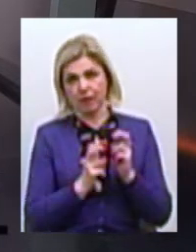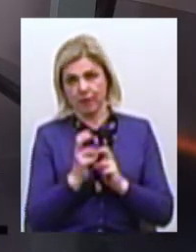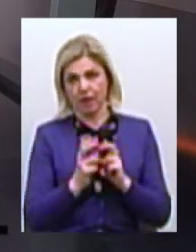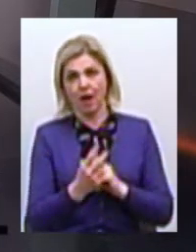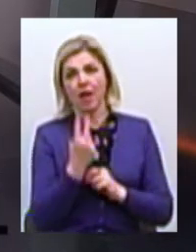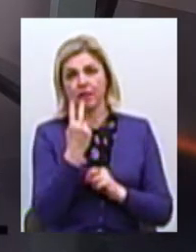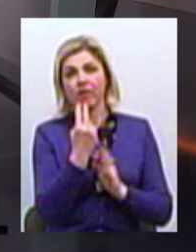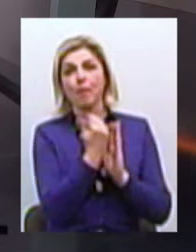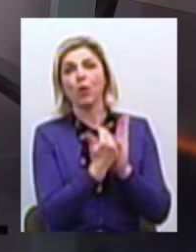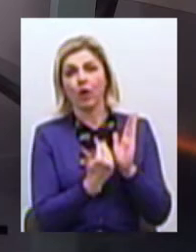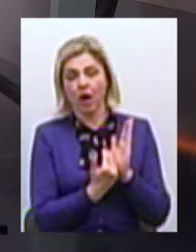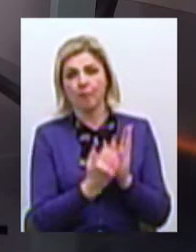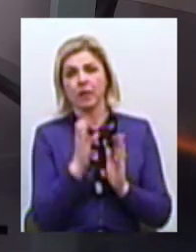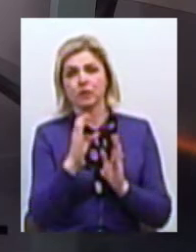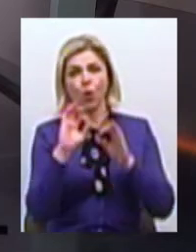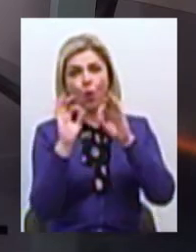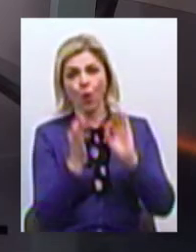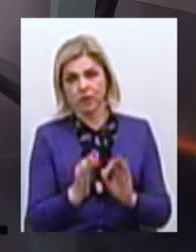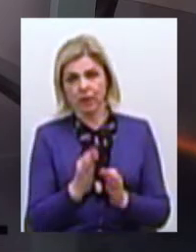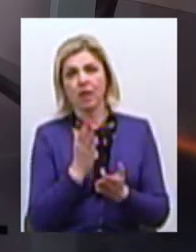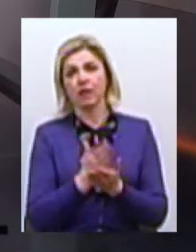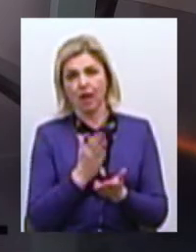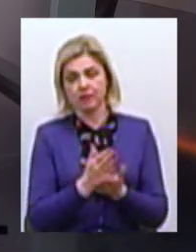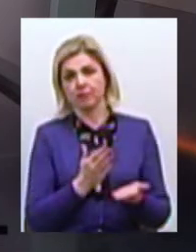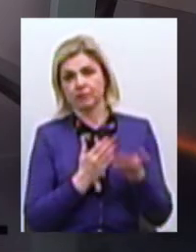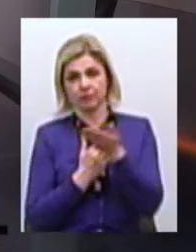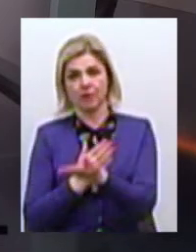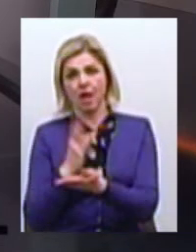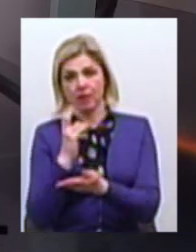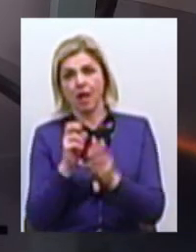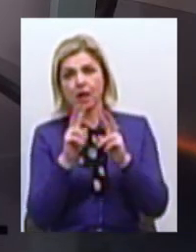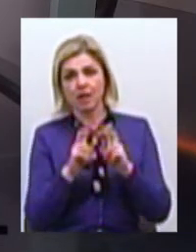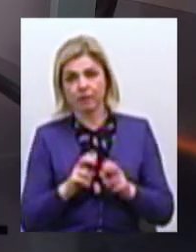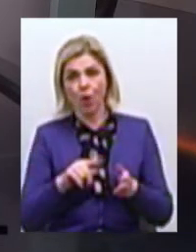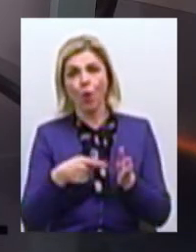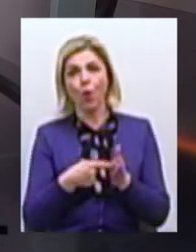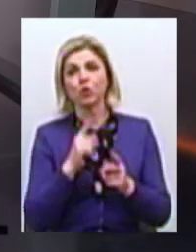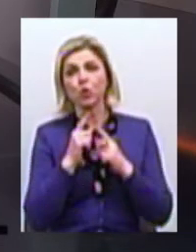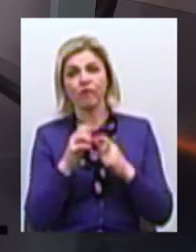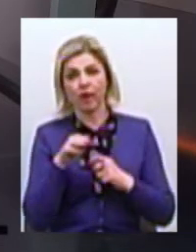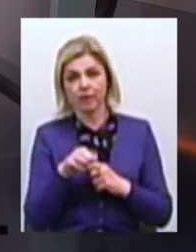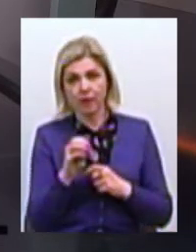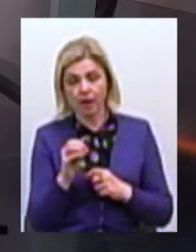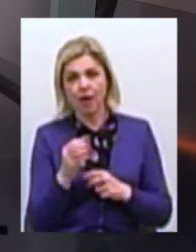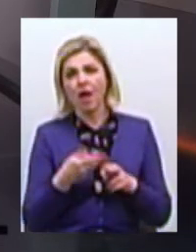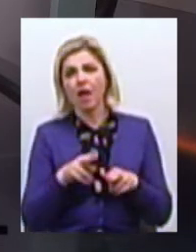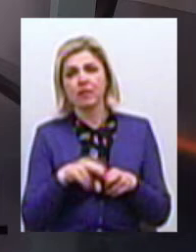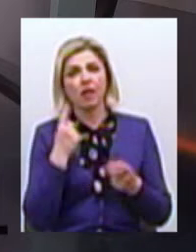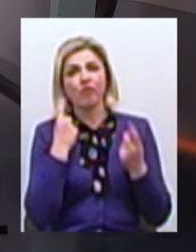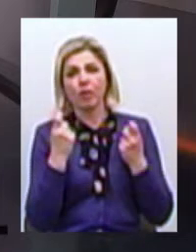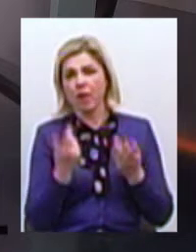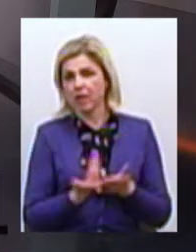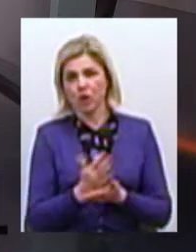с осени уже находятся на рассмотрении в горсовете. Горсовет их не рассматривает. Эта вся информация, в принципе, не новая.